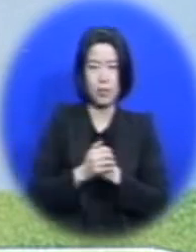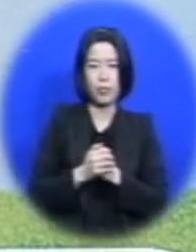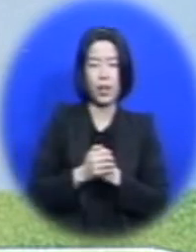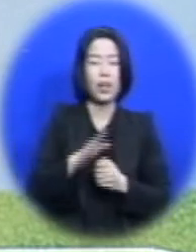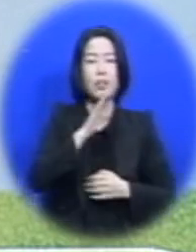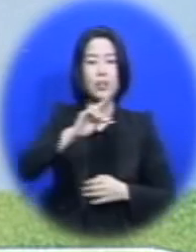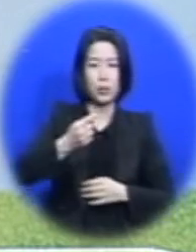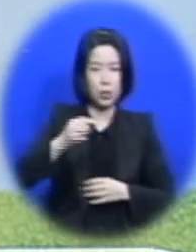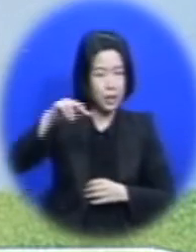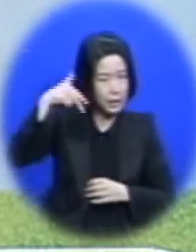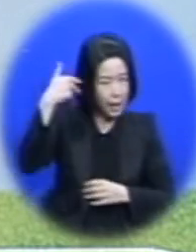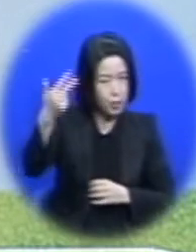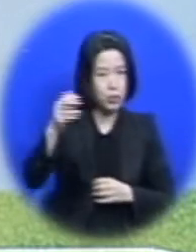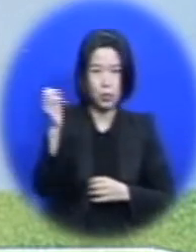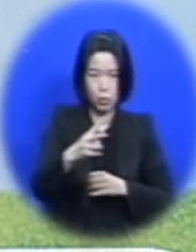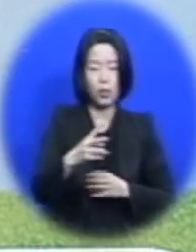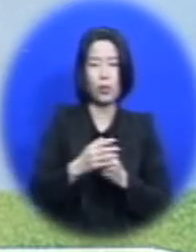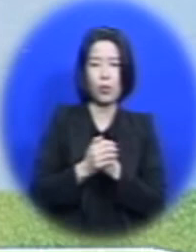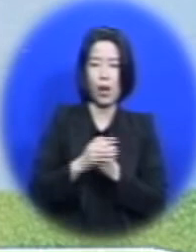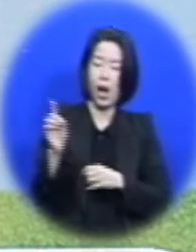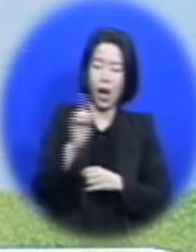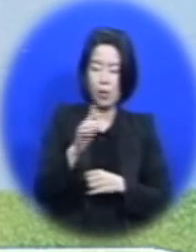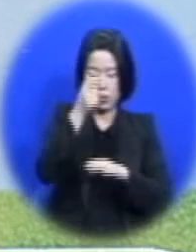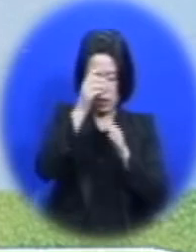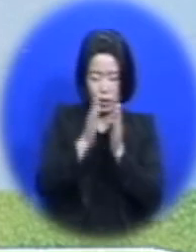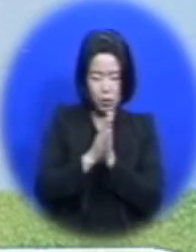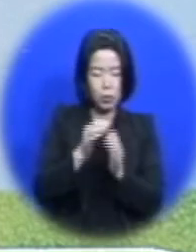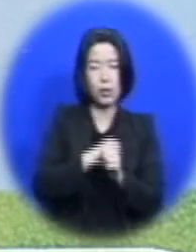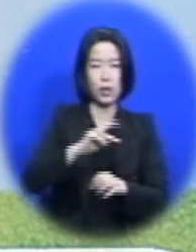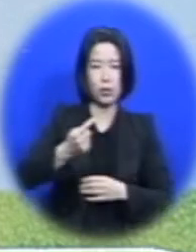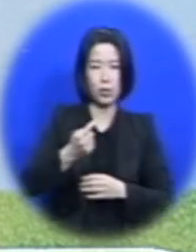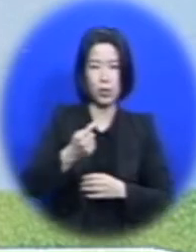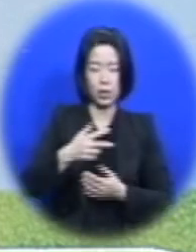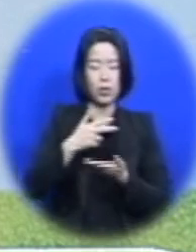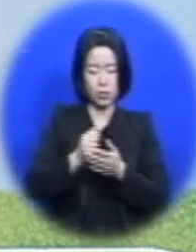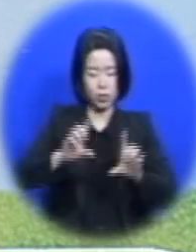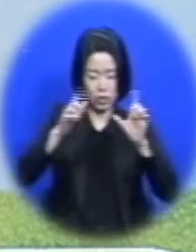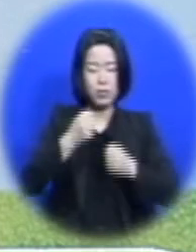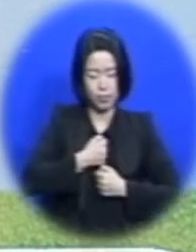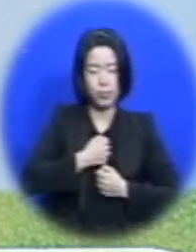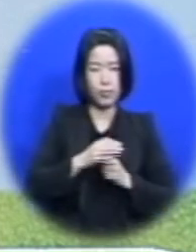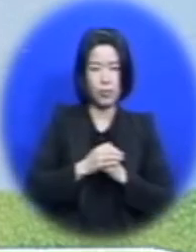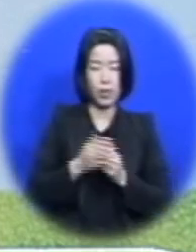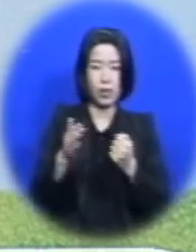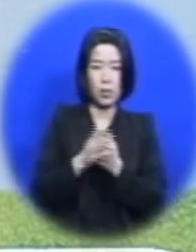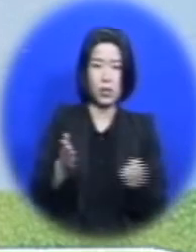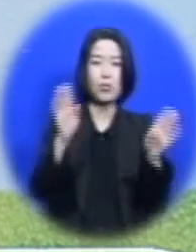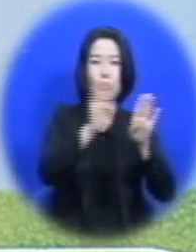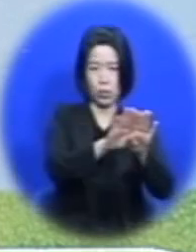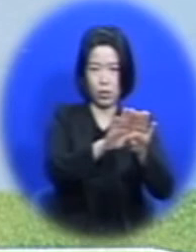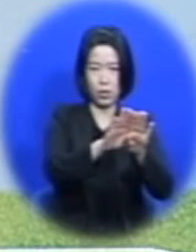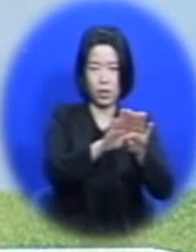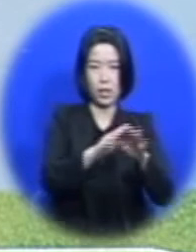그래도 그 다음 주일에 또 아무리 기도해도 주일은 지켜야지 그 또 문을 닫아 돼요